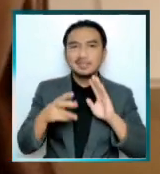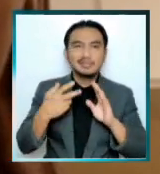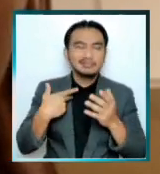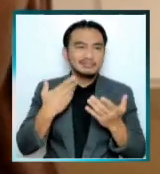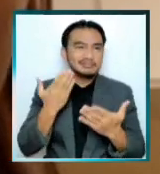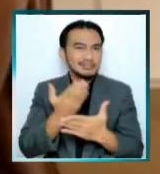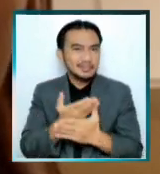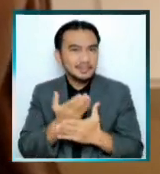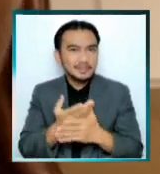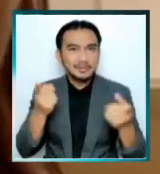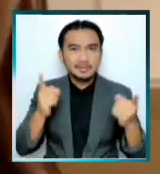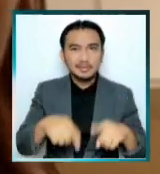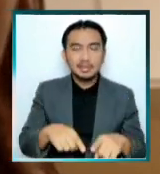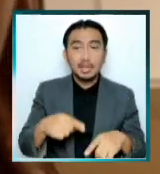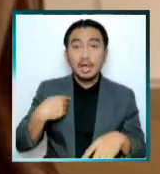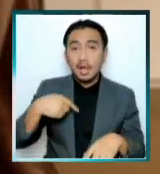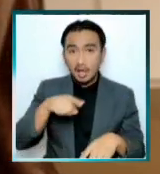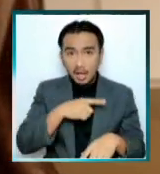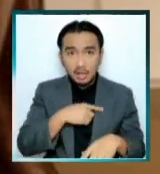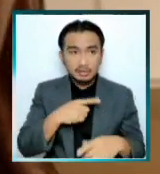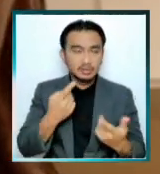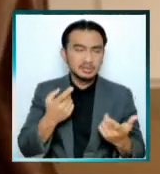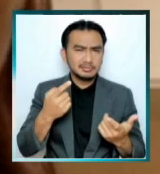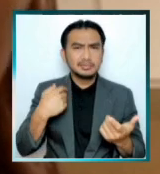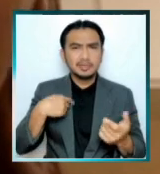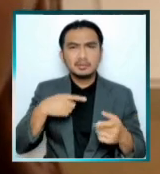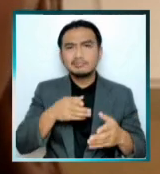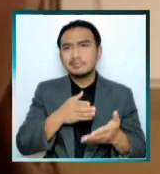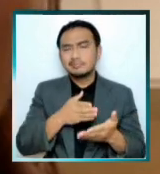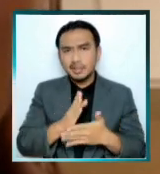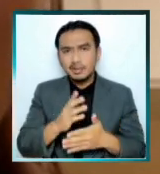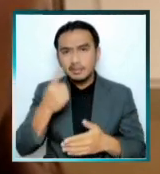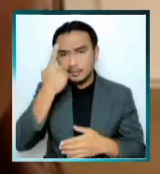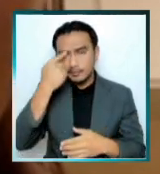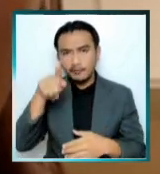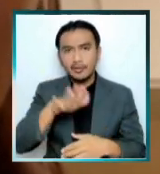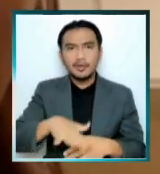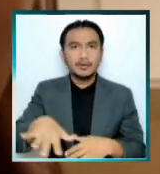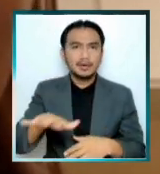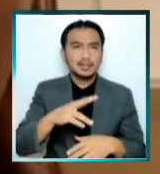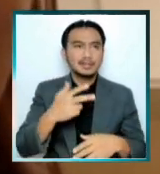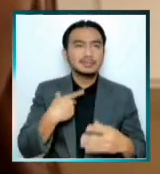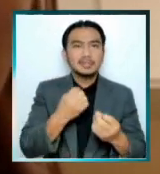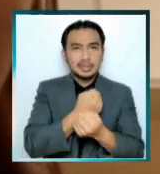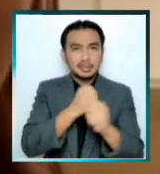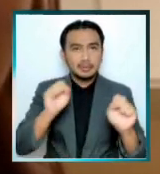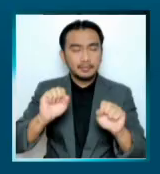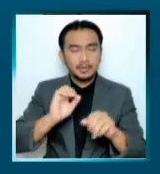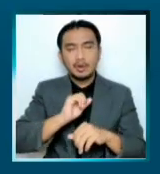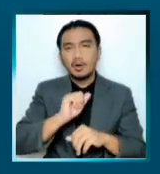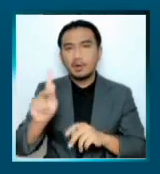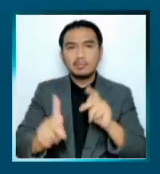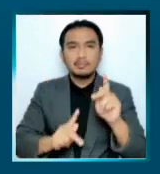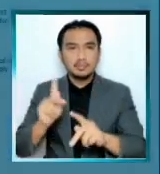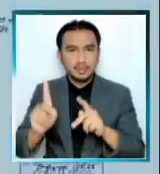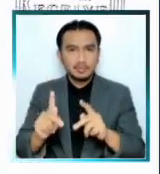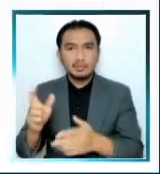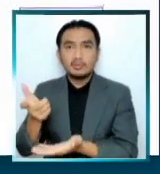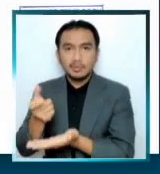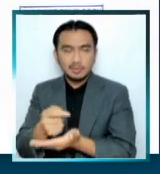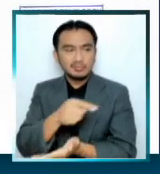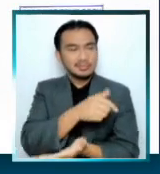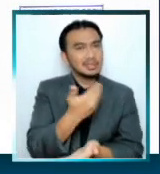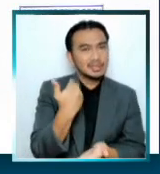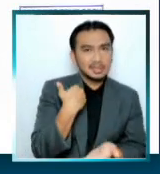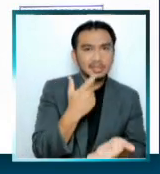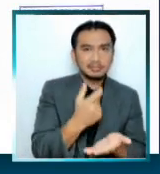lang naman po natin talaga yung kapakanan ng karamihan po, both the vaccinated and the unvaccinated po. Pati essential workers